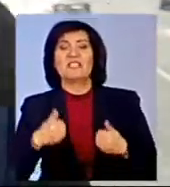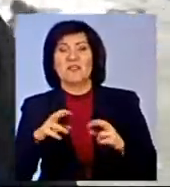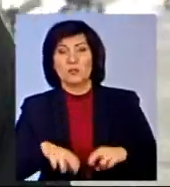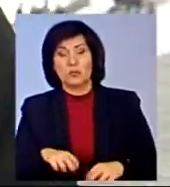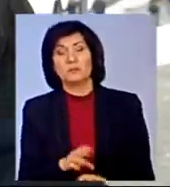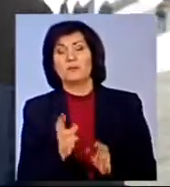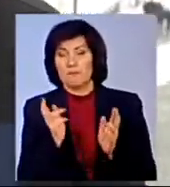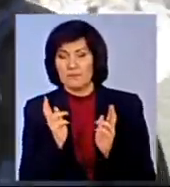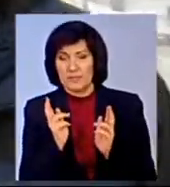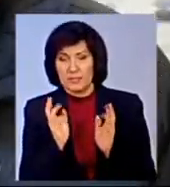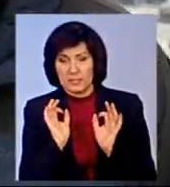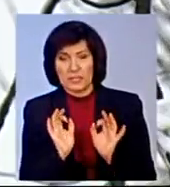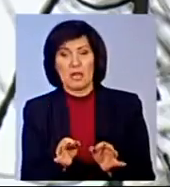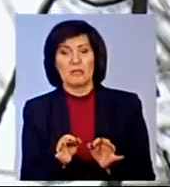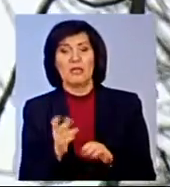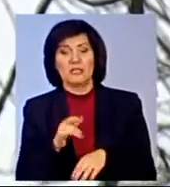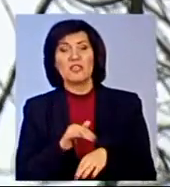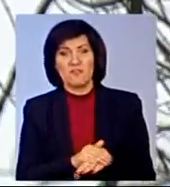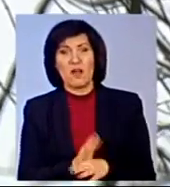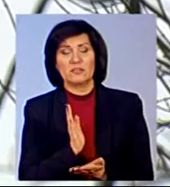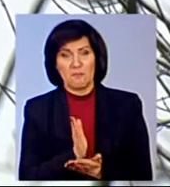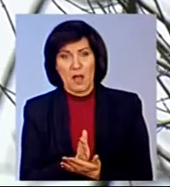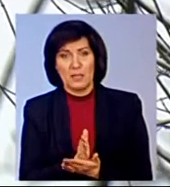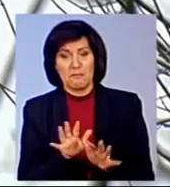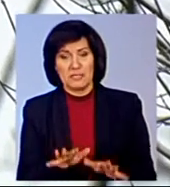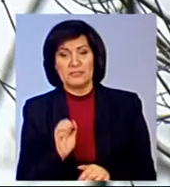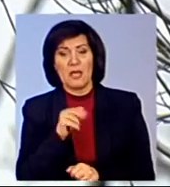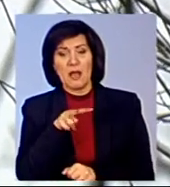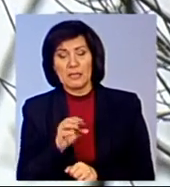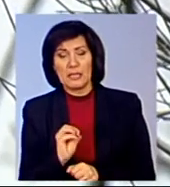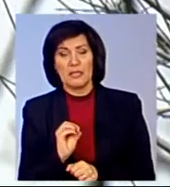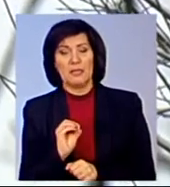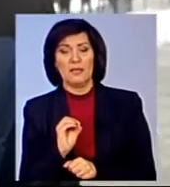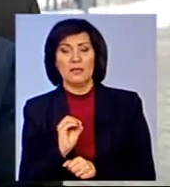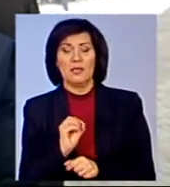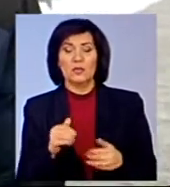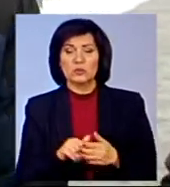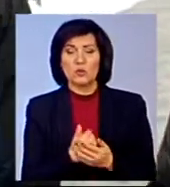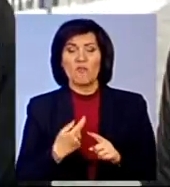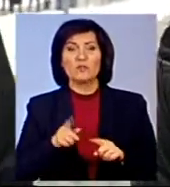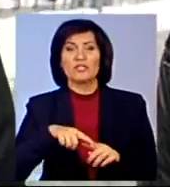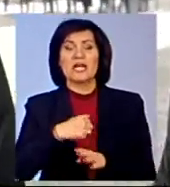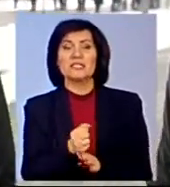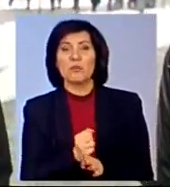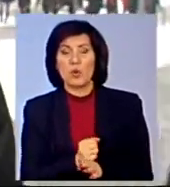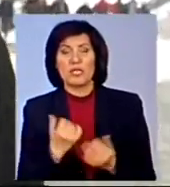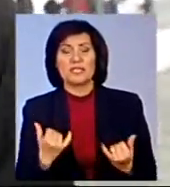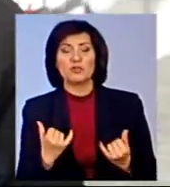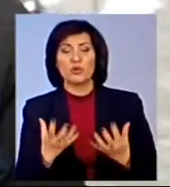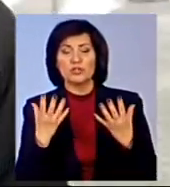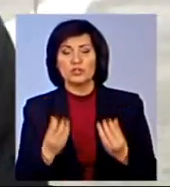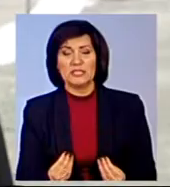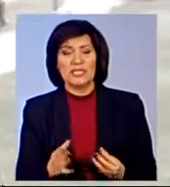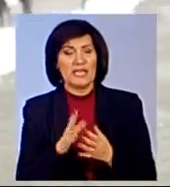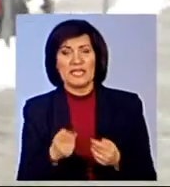Так, такі факти мали місце, але знову ж ця зброя на сьогоднішній день